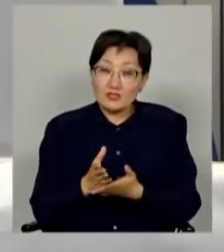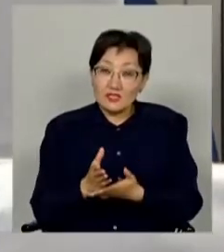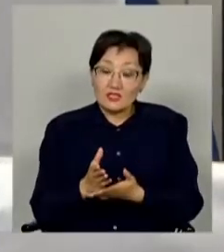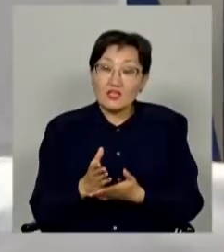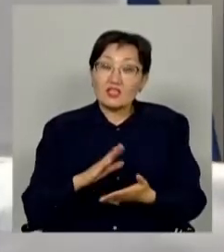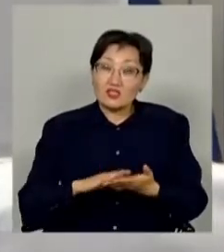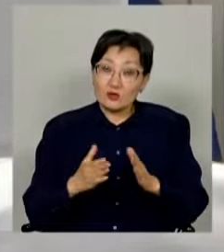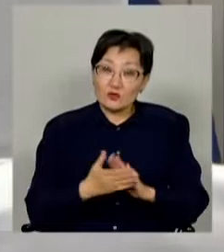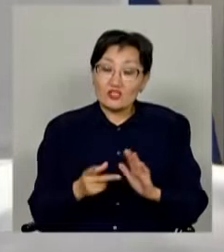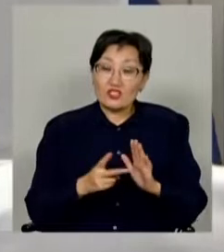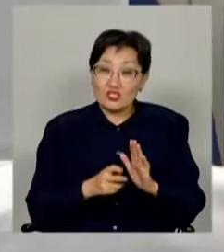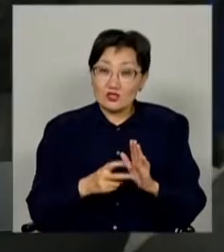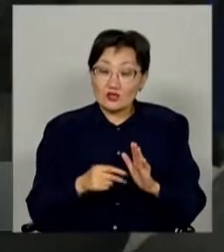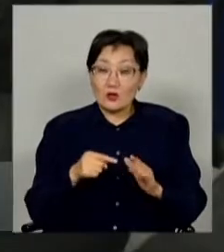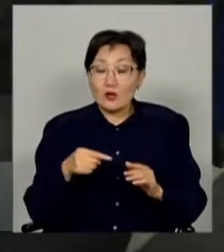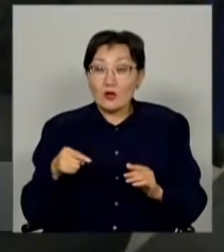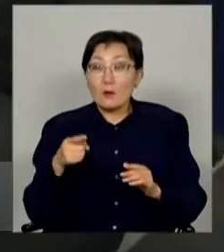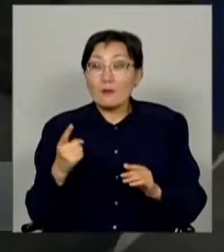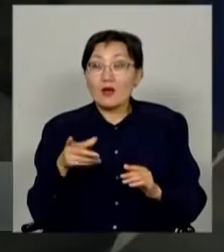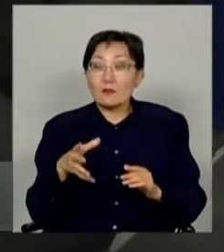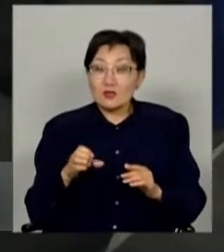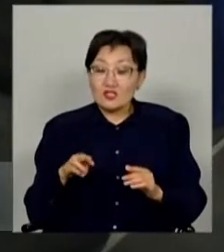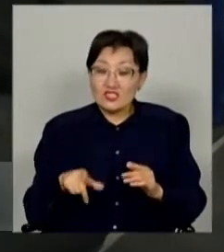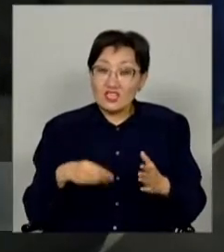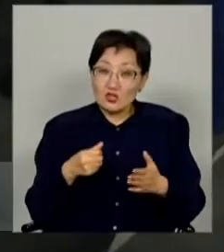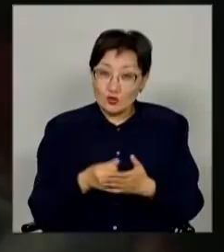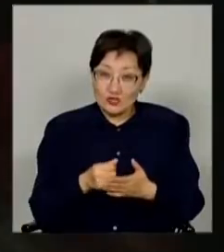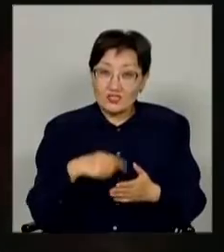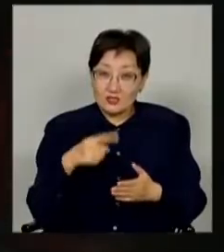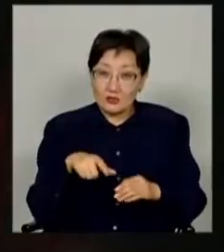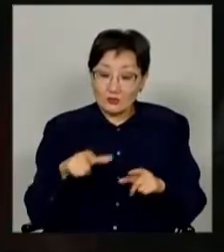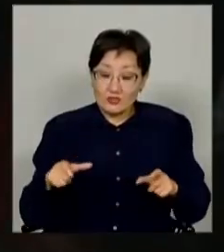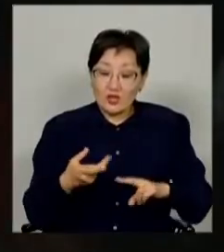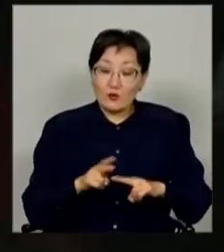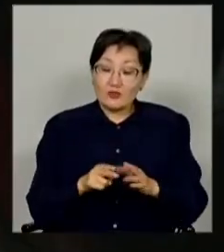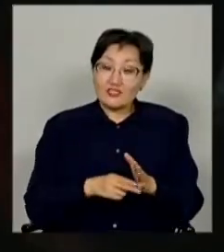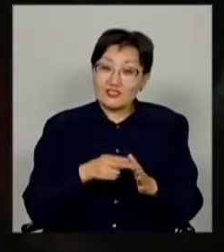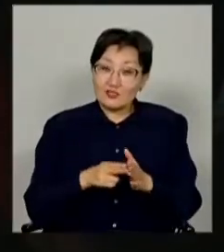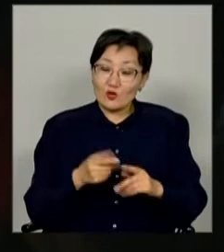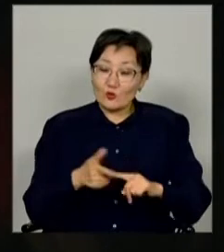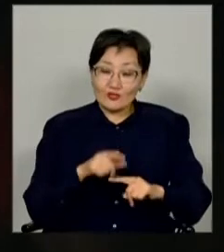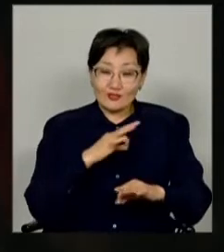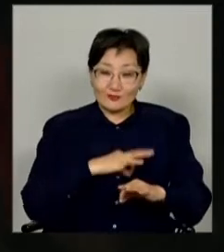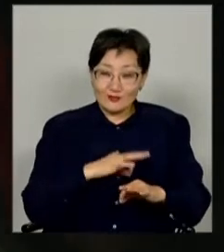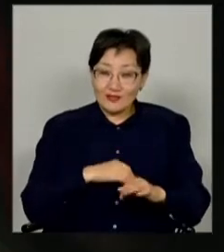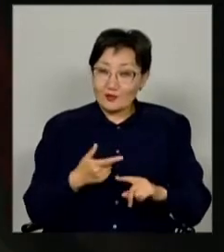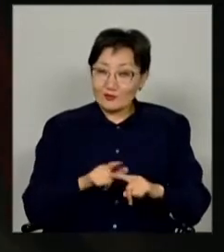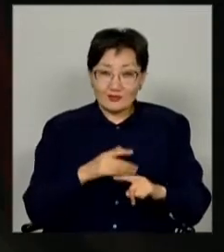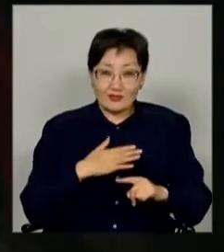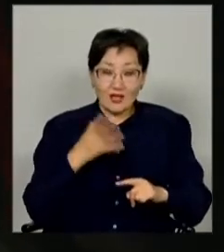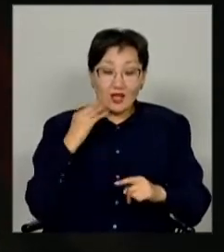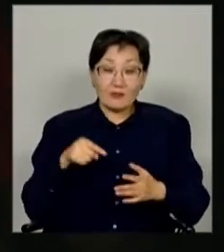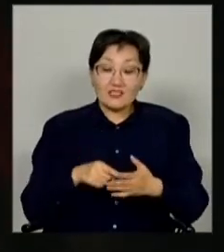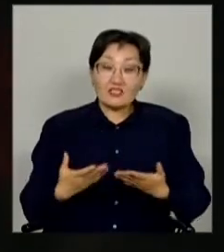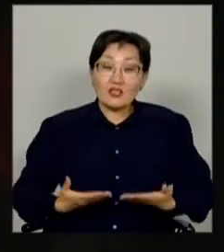келіскеніңе қарай 700-ден 1500 теңгеге дейін төлейсіз дейді жұртшылық. Осы пойыз бұрында жақсы болды, негізі осындай пойыз шыққан. Мен өзім Алматы қаласында